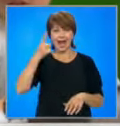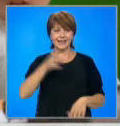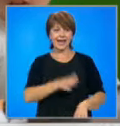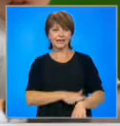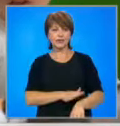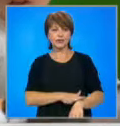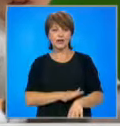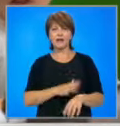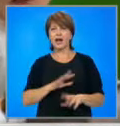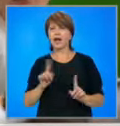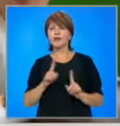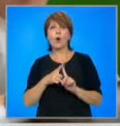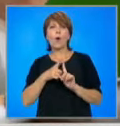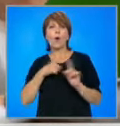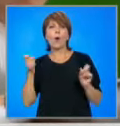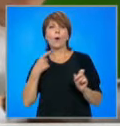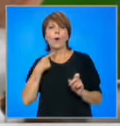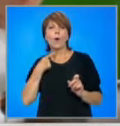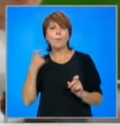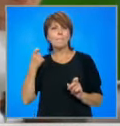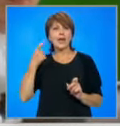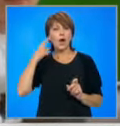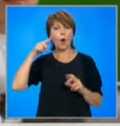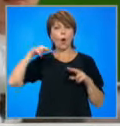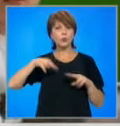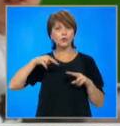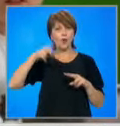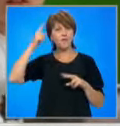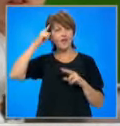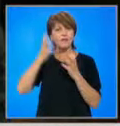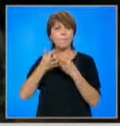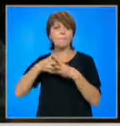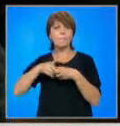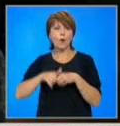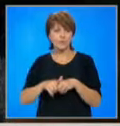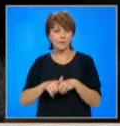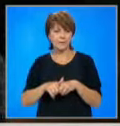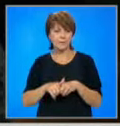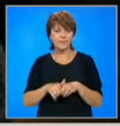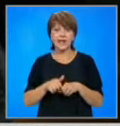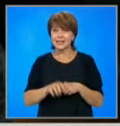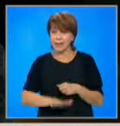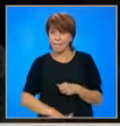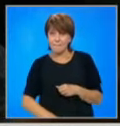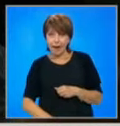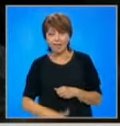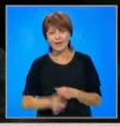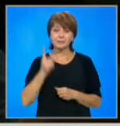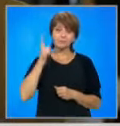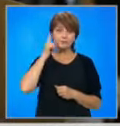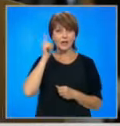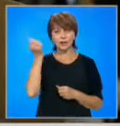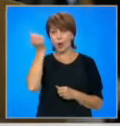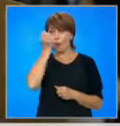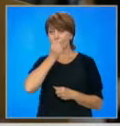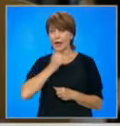му изгубва контрол от мозъкът и така не може той да си я контролира. Да си толкова малък, а вече да имаш способностите